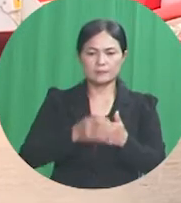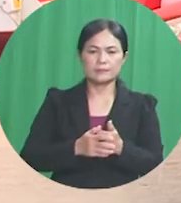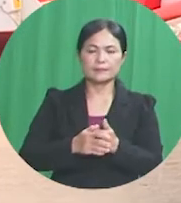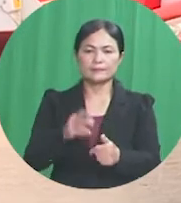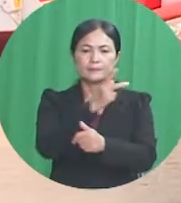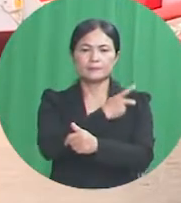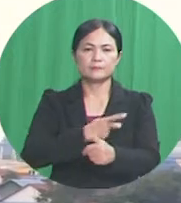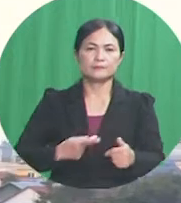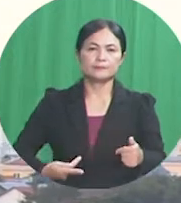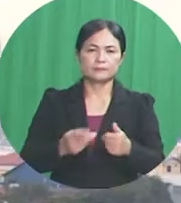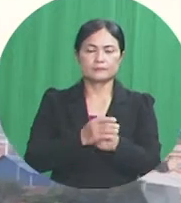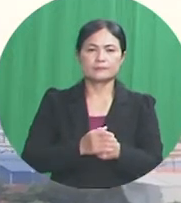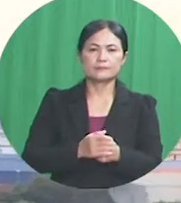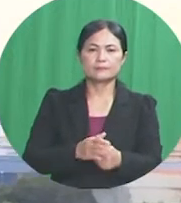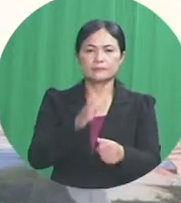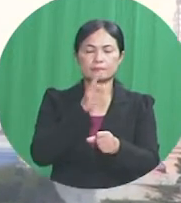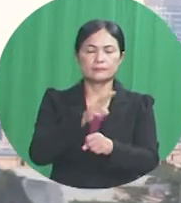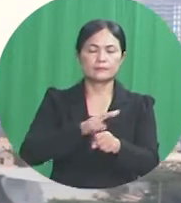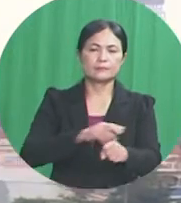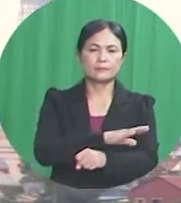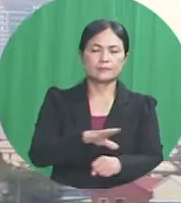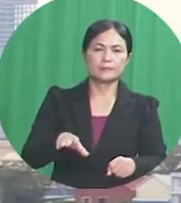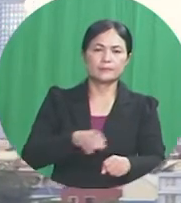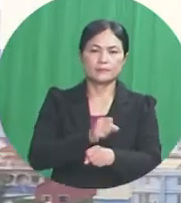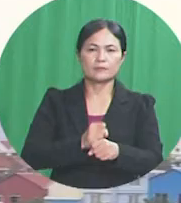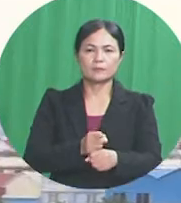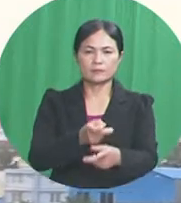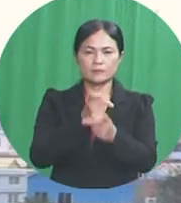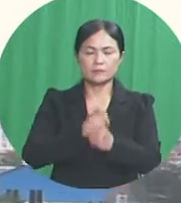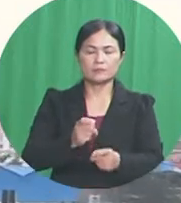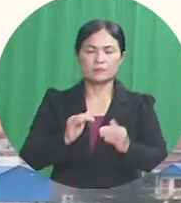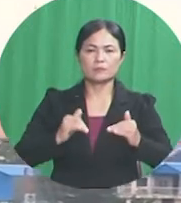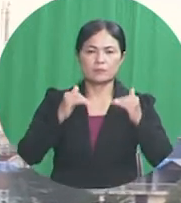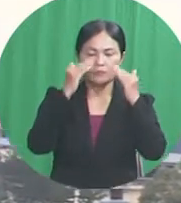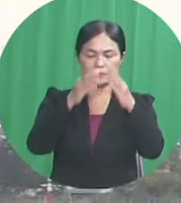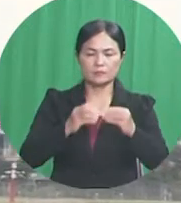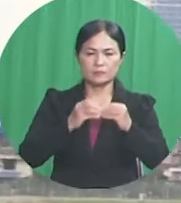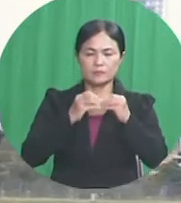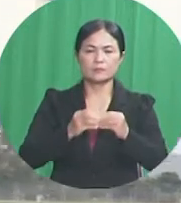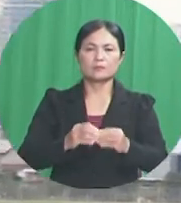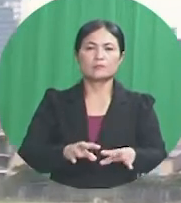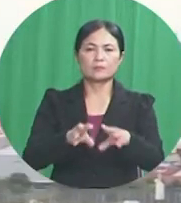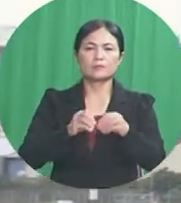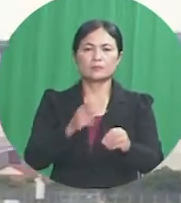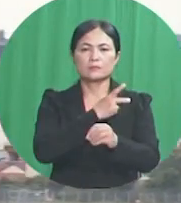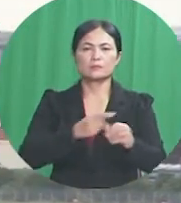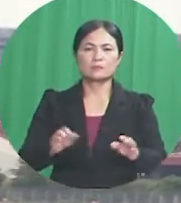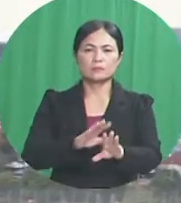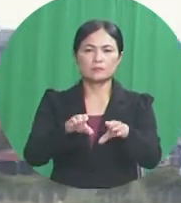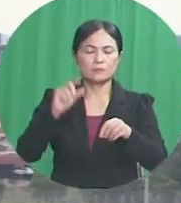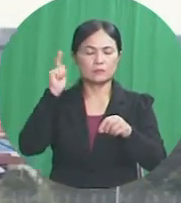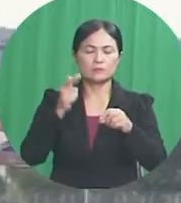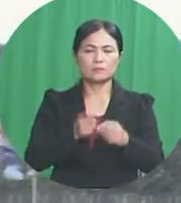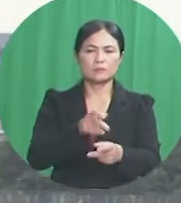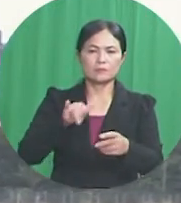និងសម្តេចព្រះមហាក្សត្រីព្រះវររាជមាតាជាតិខ្មែរជាទីសក្ការៈដ៏ខ្ពង់ខ្ពស់បំផុតទទួលបានមហាជោគជ័យក្នុងការ